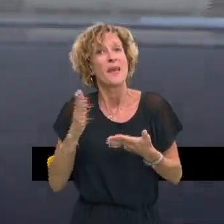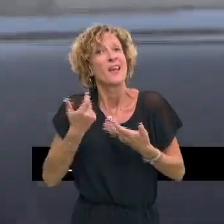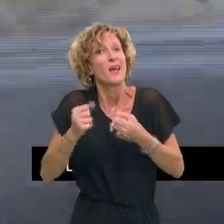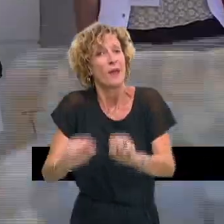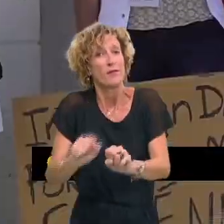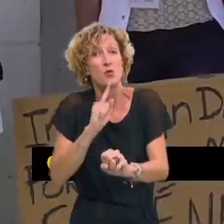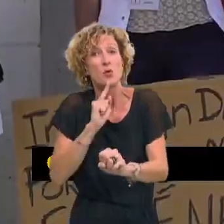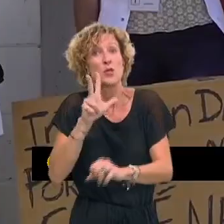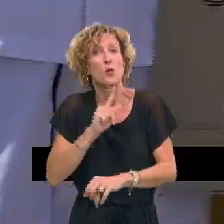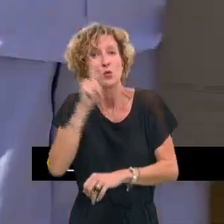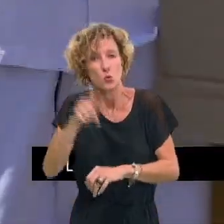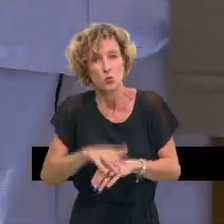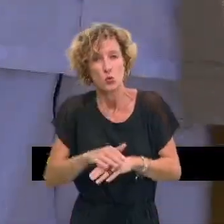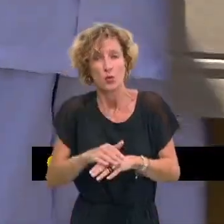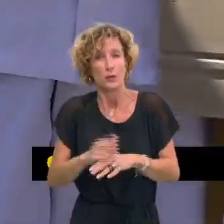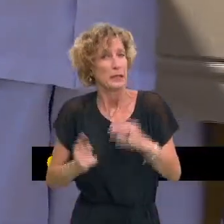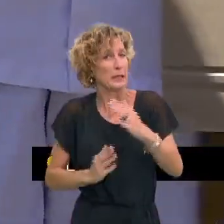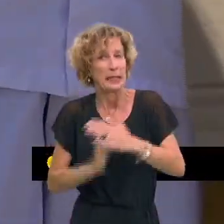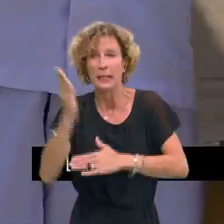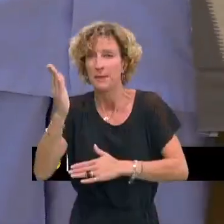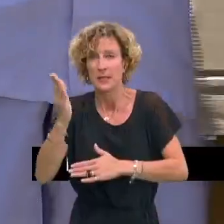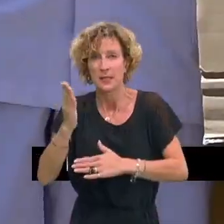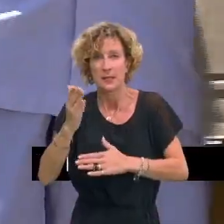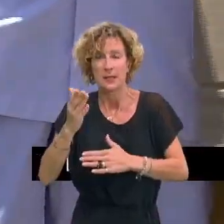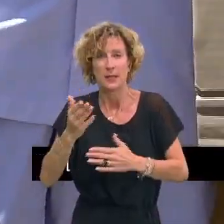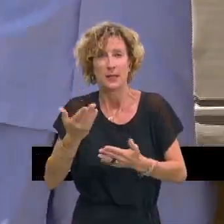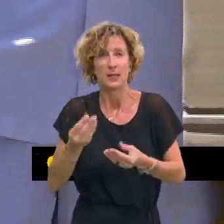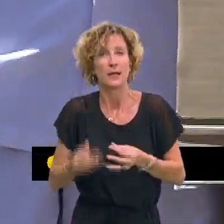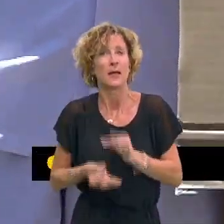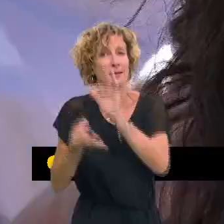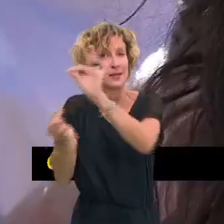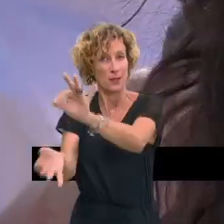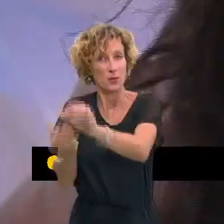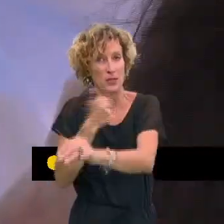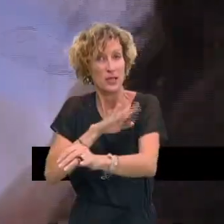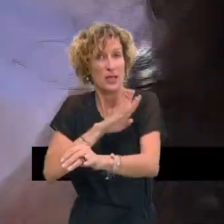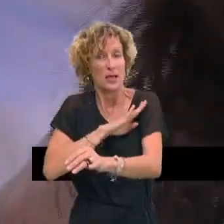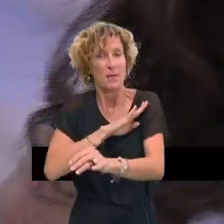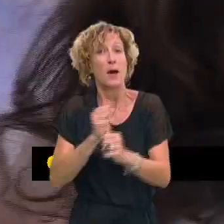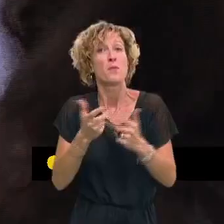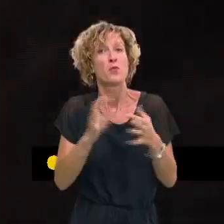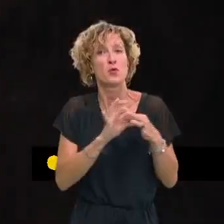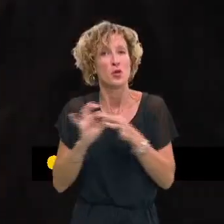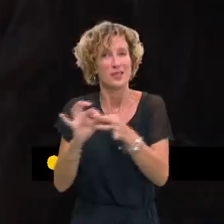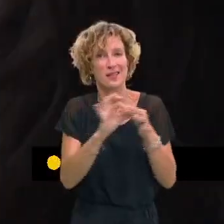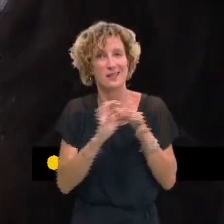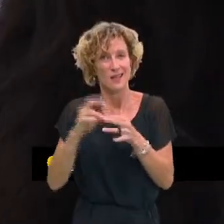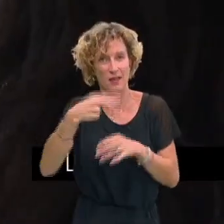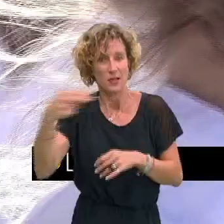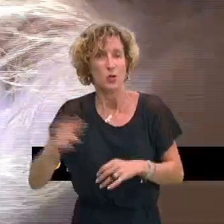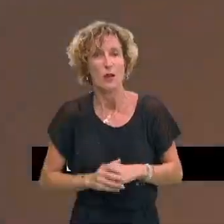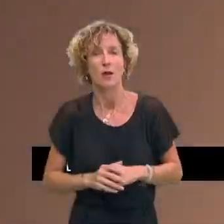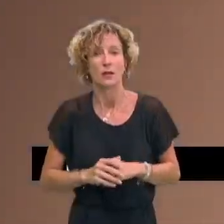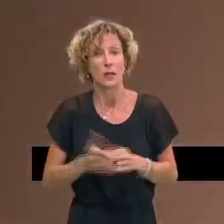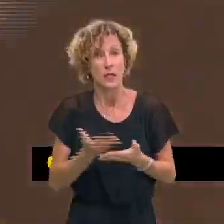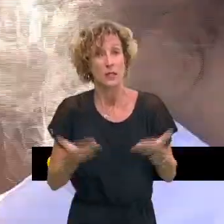jours. Un préavis de grève illimité déposé par l'intersyndicale nationale des internes, l'ISNI. La situation dans